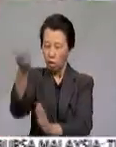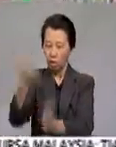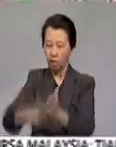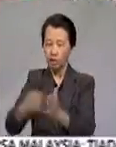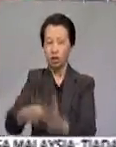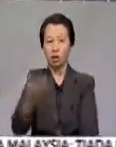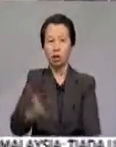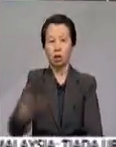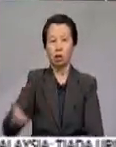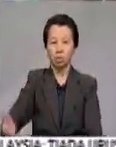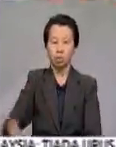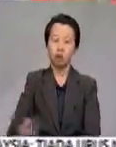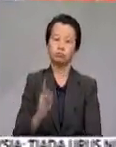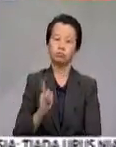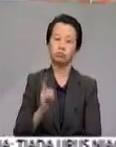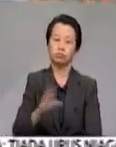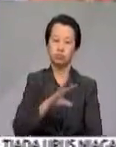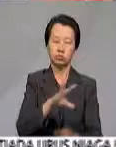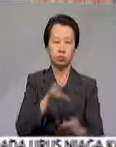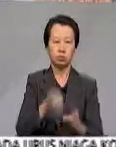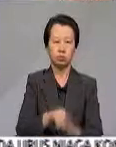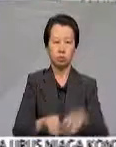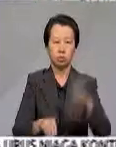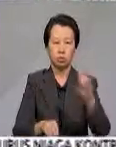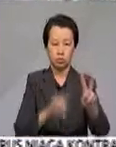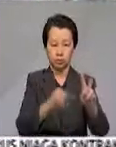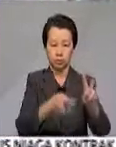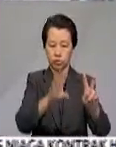sekolah di seluruh negara. Ia membabitkan